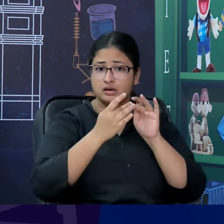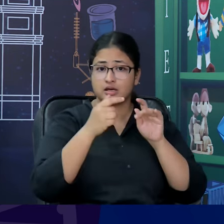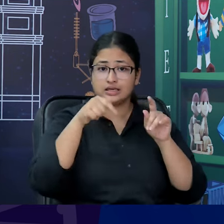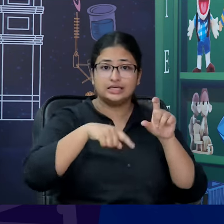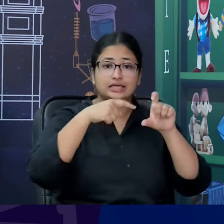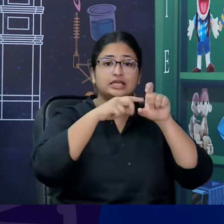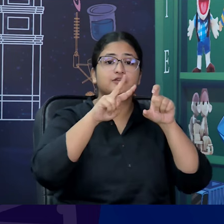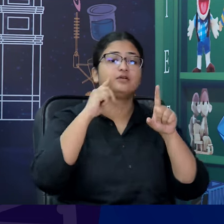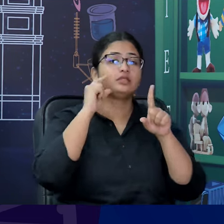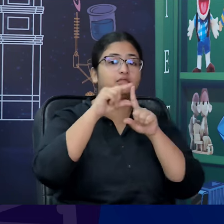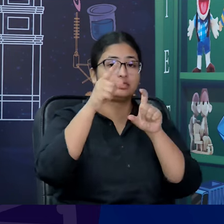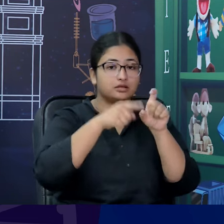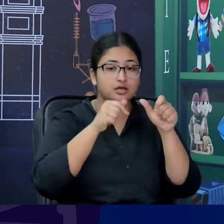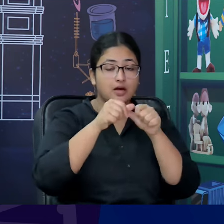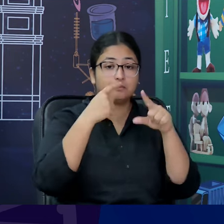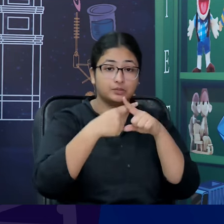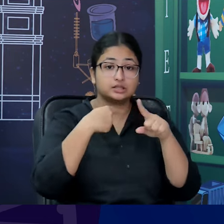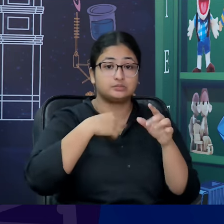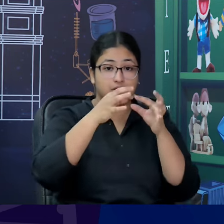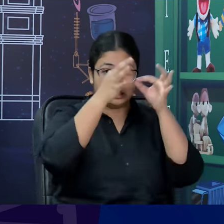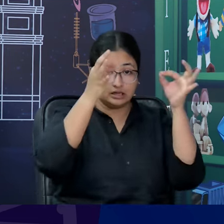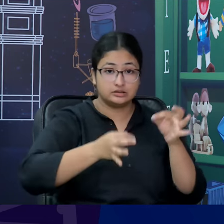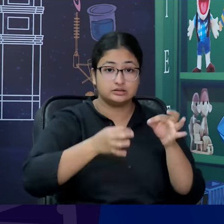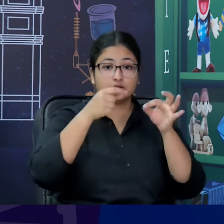विद्या और हमारे एनसीआरटी ऑफिशियल